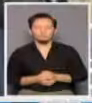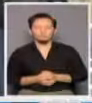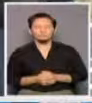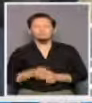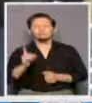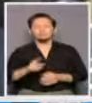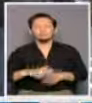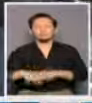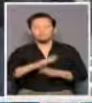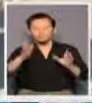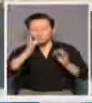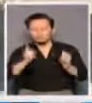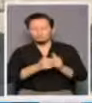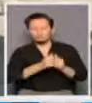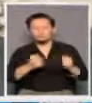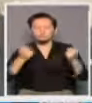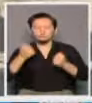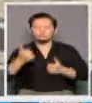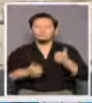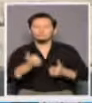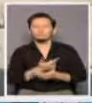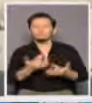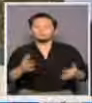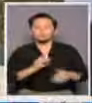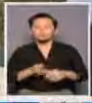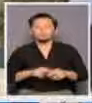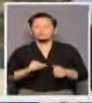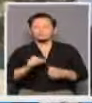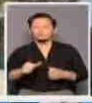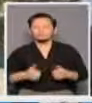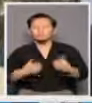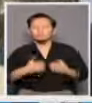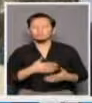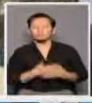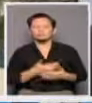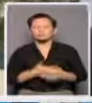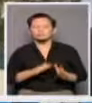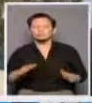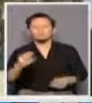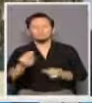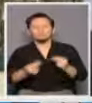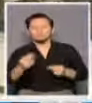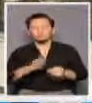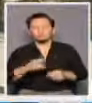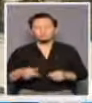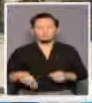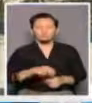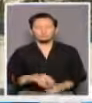Также во дворе мечети были проведены спортивные соревнования. Особую активность ученики школ проявляли в игре «Васык».